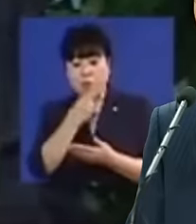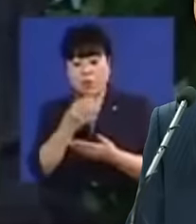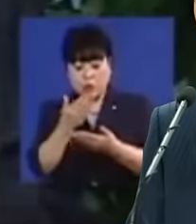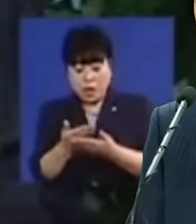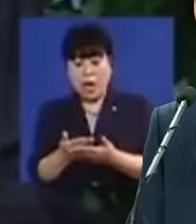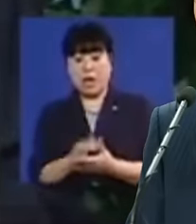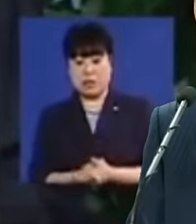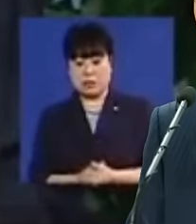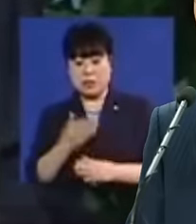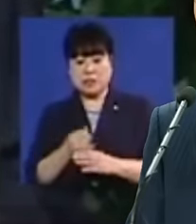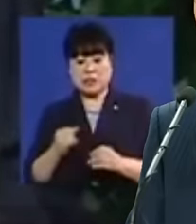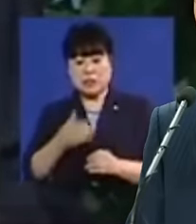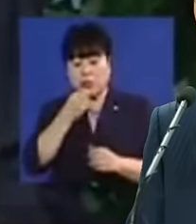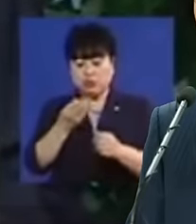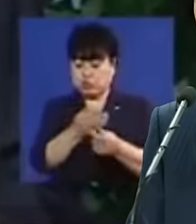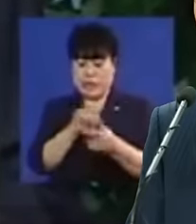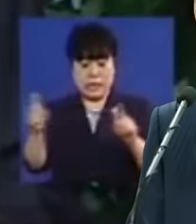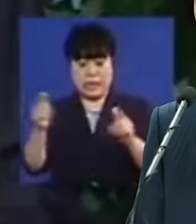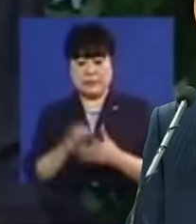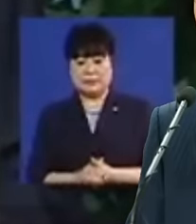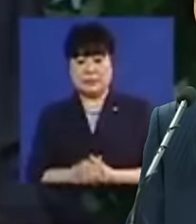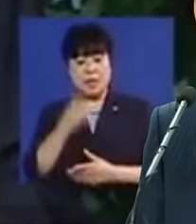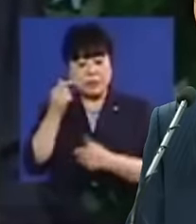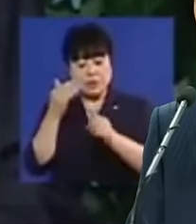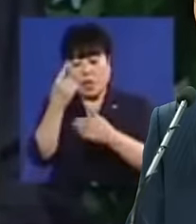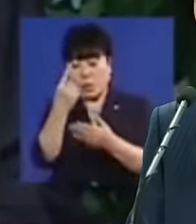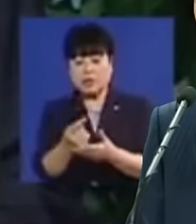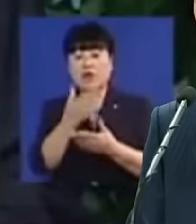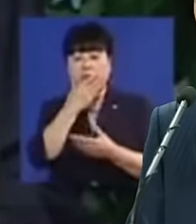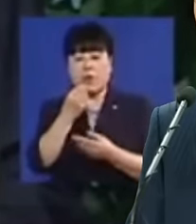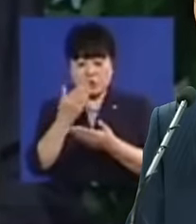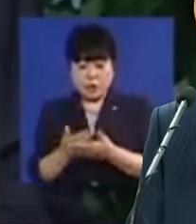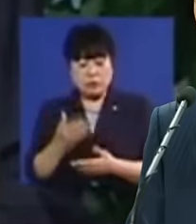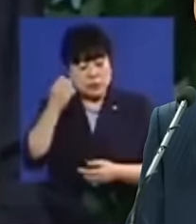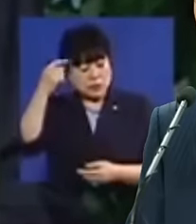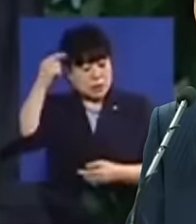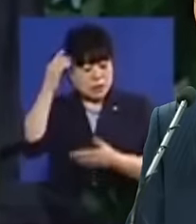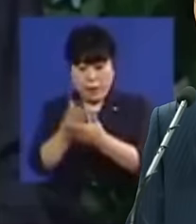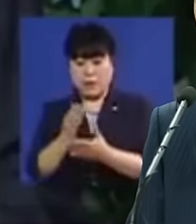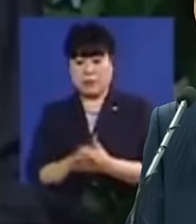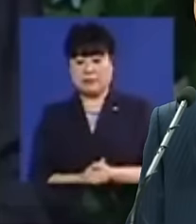받으면 누구에게 복을 받습니까? 왜 아버지께 나와서 복 받는 것을 이상하게 느낍니까?